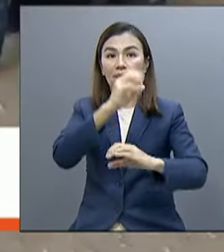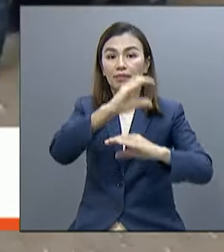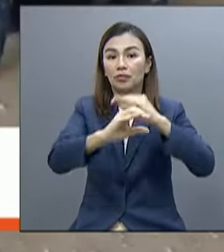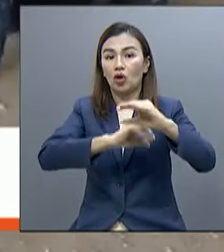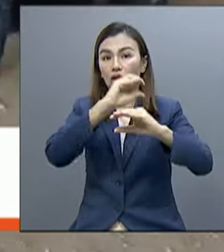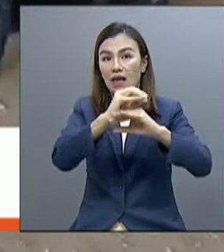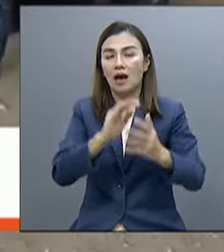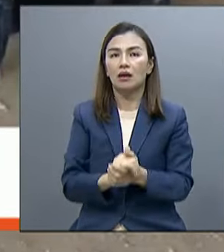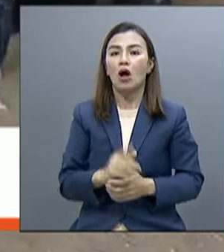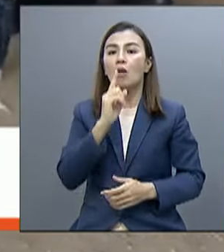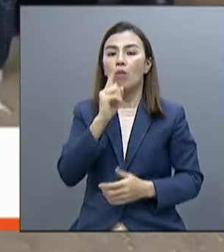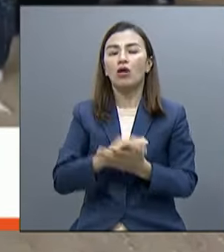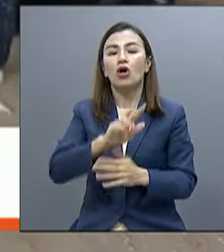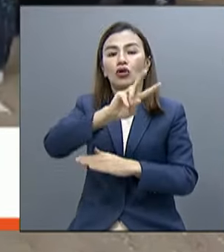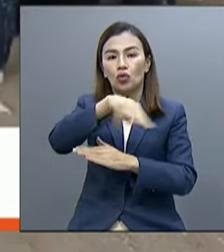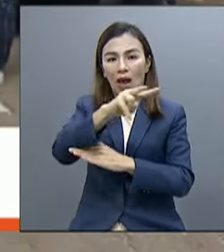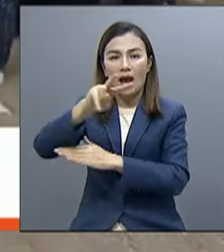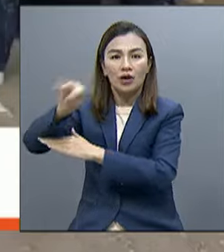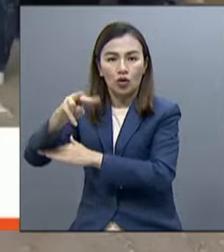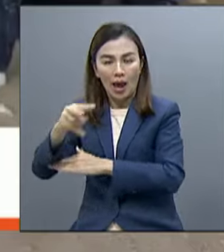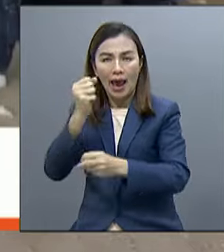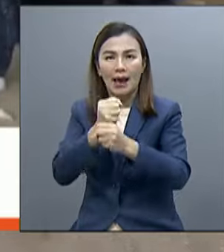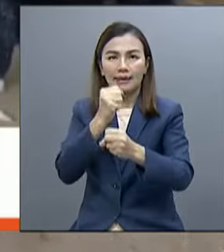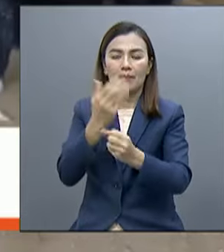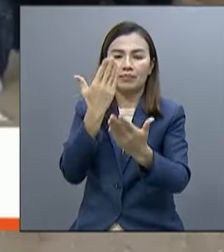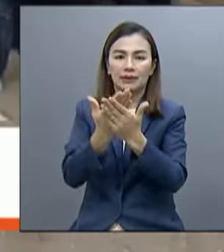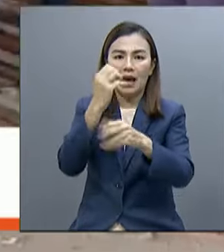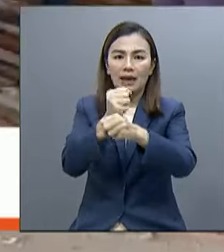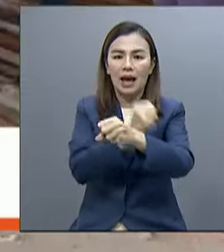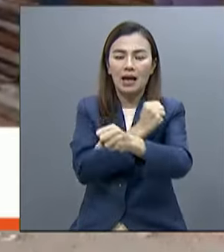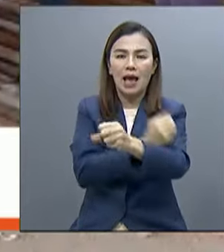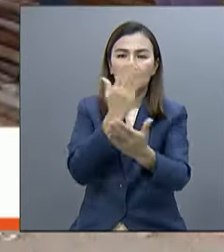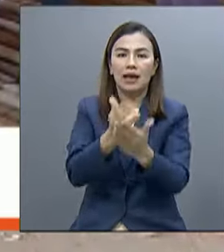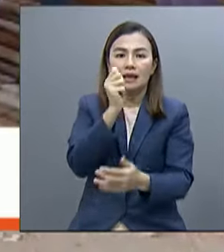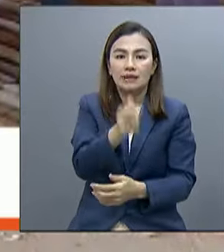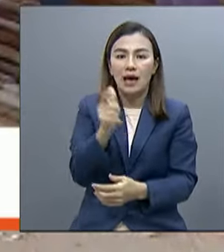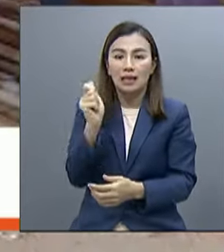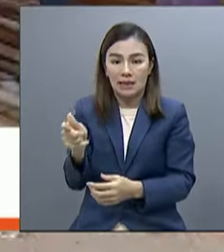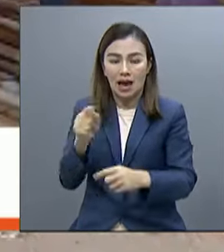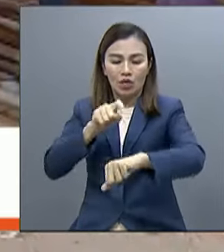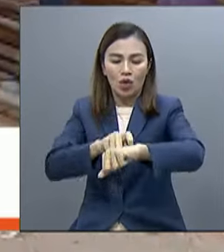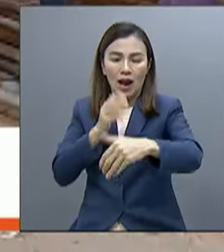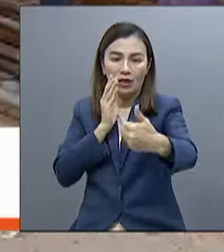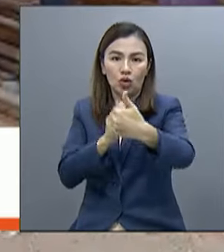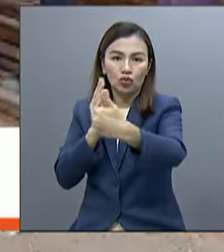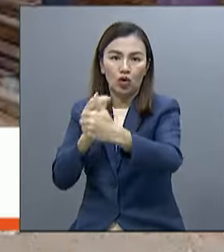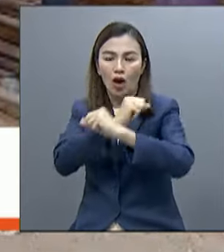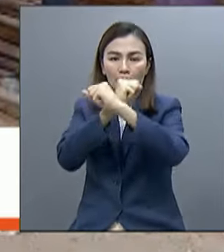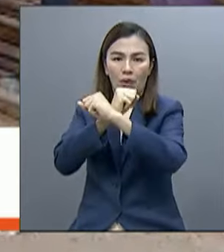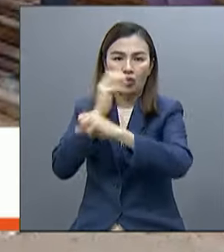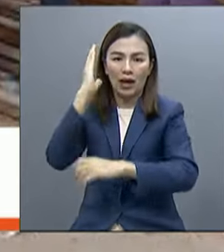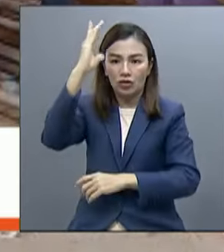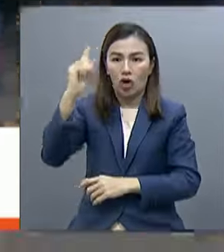กำกับดูแลทั้ง 2บริษัทให้จ่ายค่าจ้างตรงตามสัญญาและกรอบระยะเวลาเพื่อไม่ให้เกิดเหตุการณ์ลักษณะนี้ขึ้นอีก